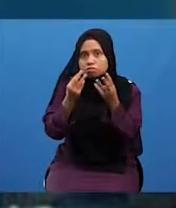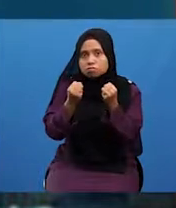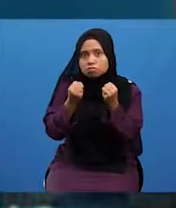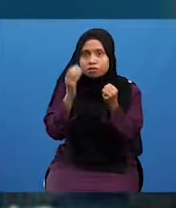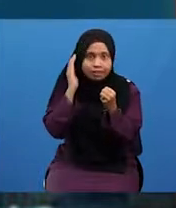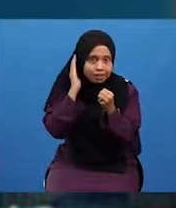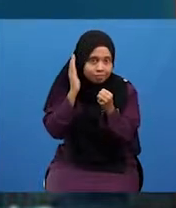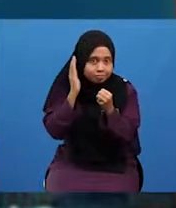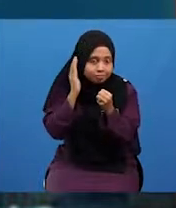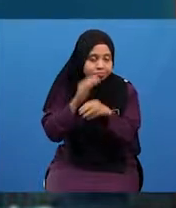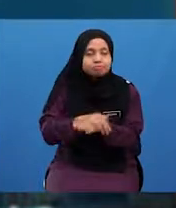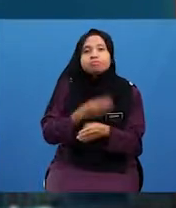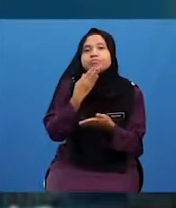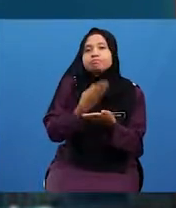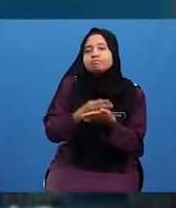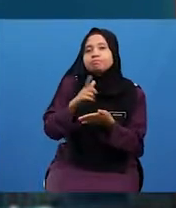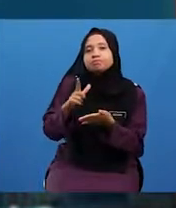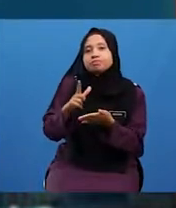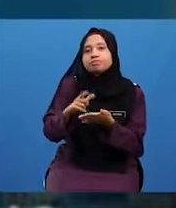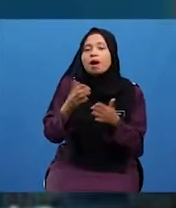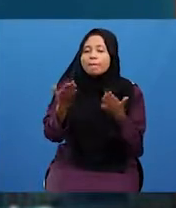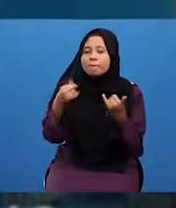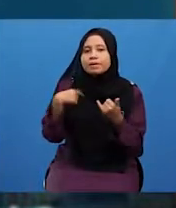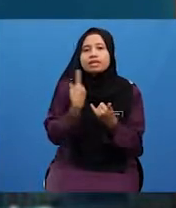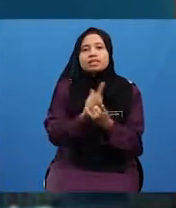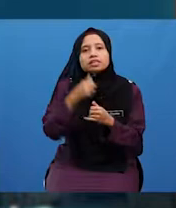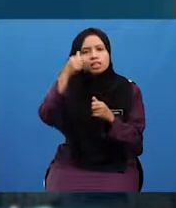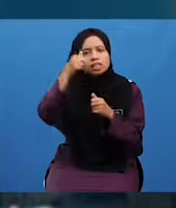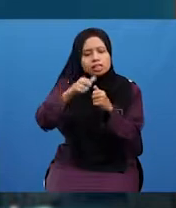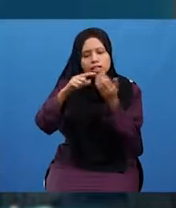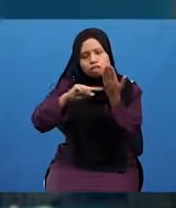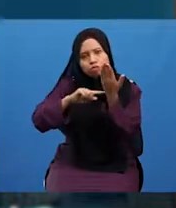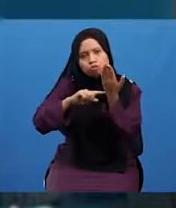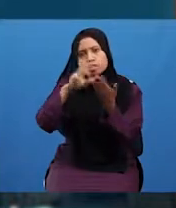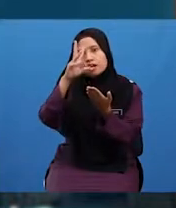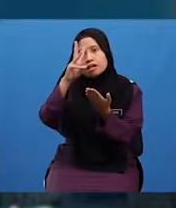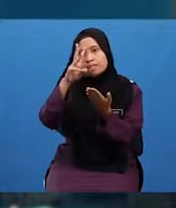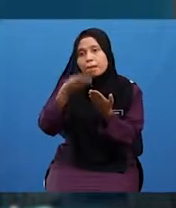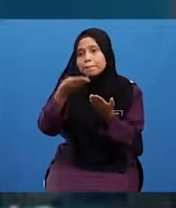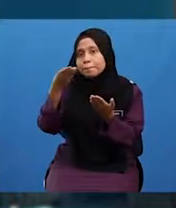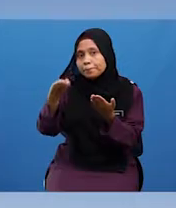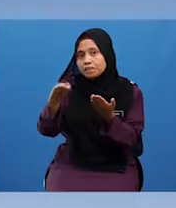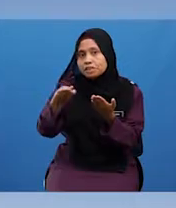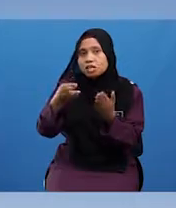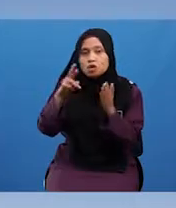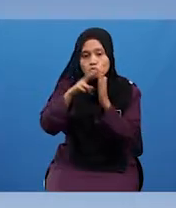Iman? Baiklah, mari kita mengingat kembali 6 perkara rukun